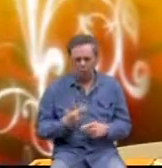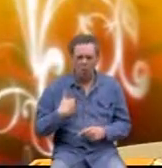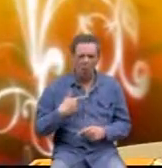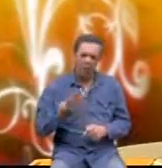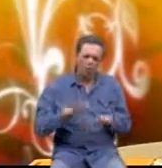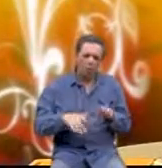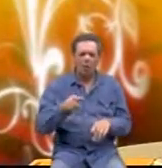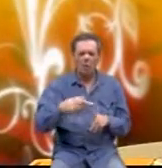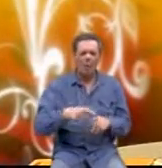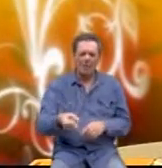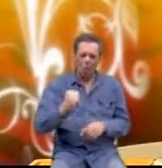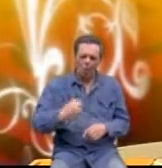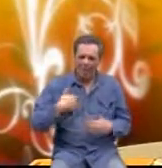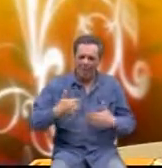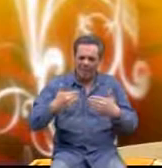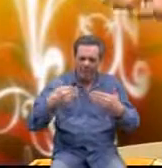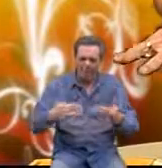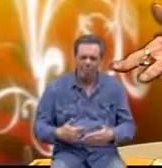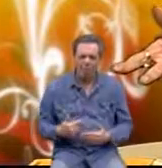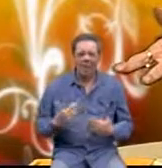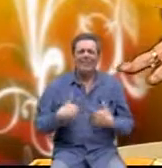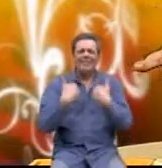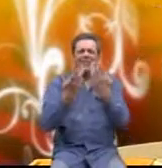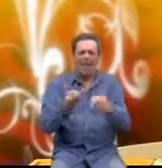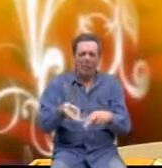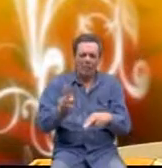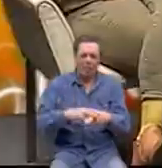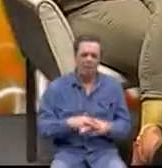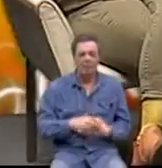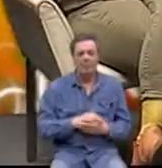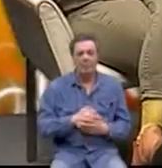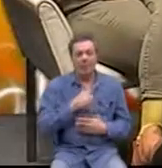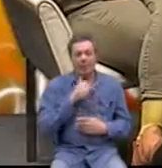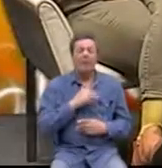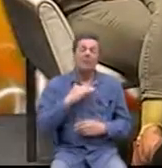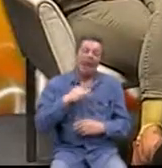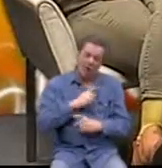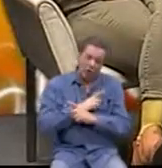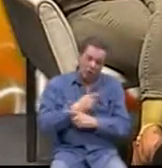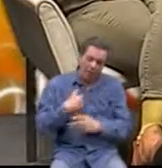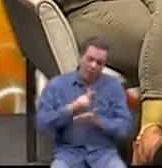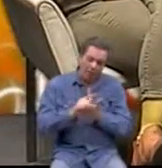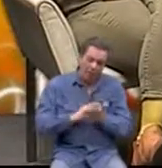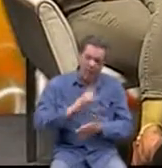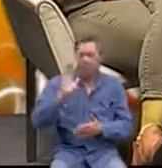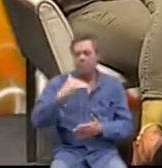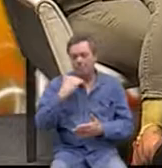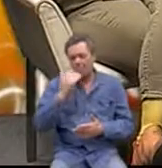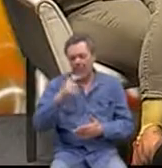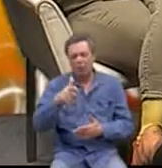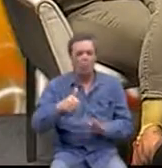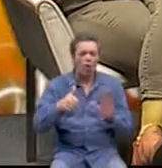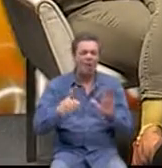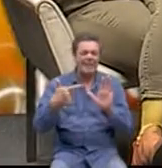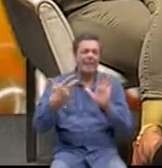koči da napredujemo, da se dajemo više, da žrtvujemo neko svoje vrijeme, pa makar to je bilo u 6, 7,